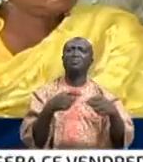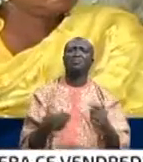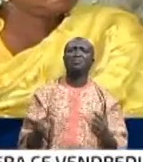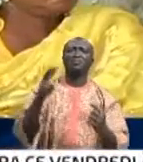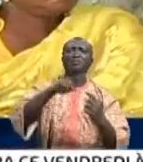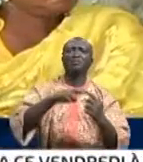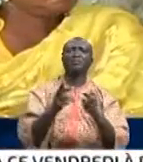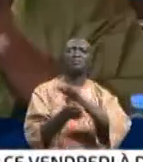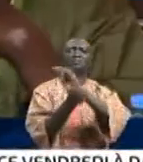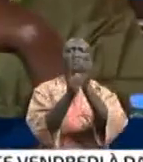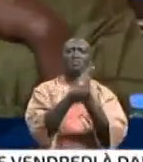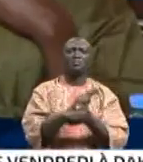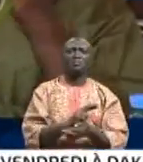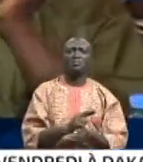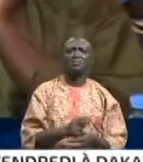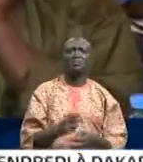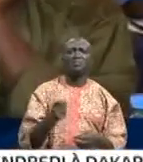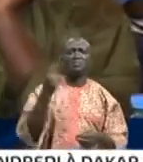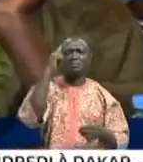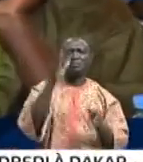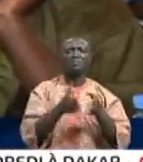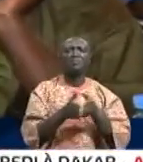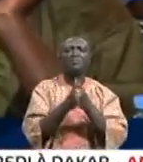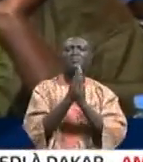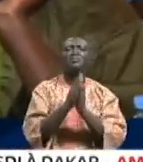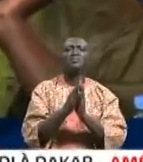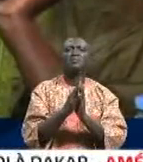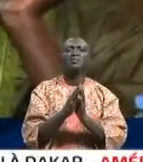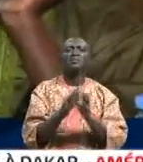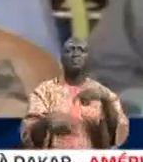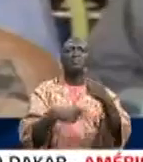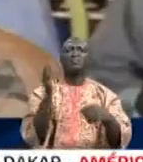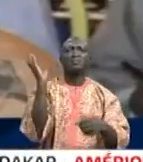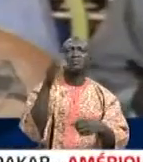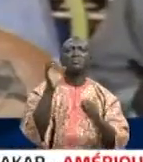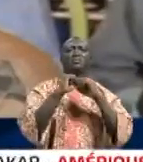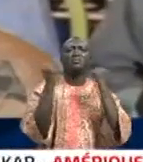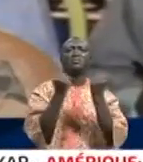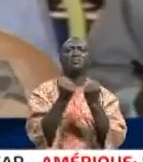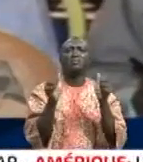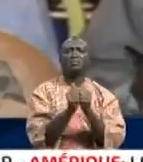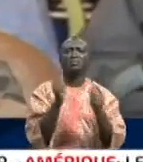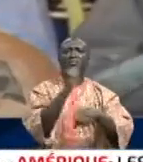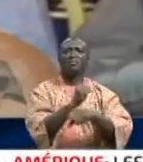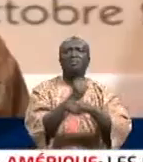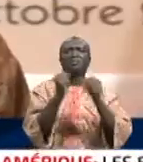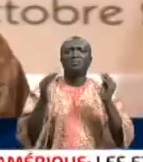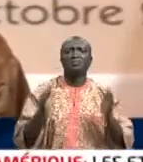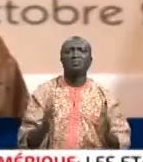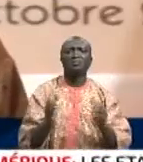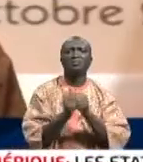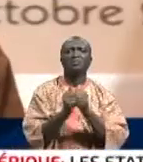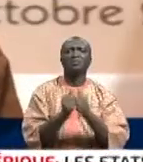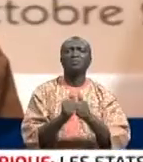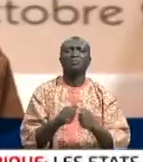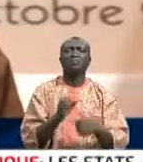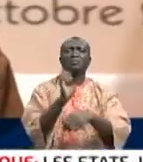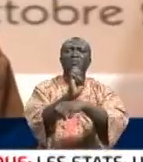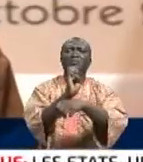c'est pourquoi il a demandé à ce qu'on aille vers la conférence sociale avec les travailleurs avec les employeurs